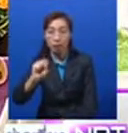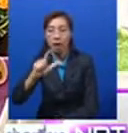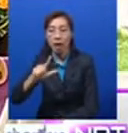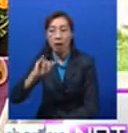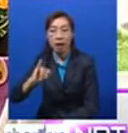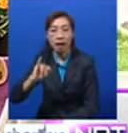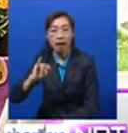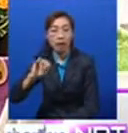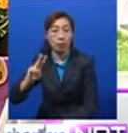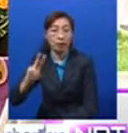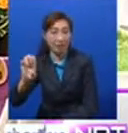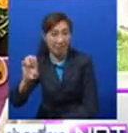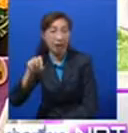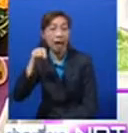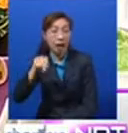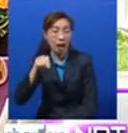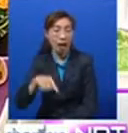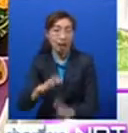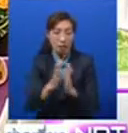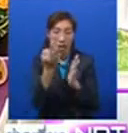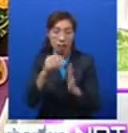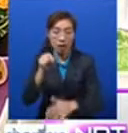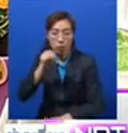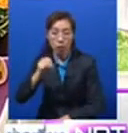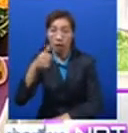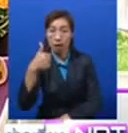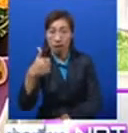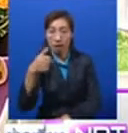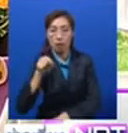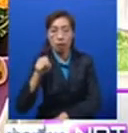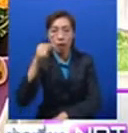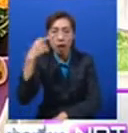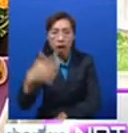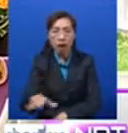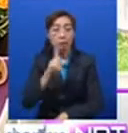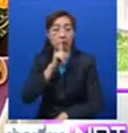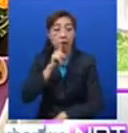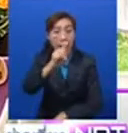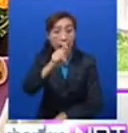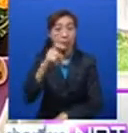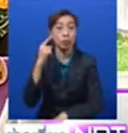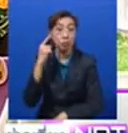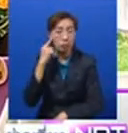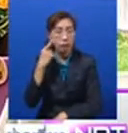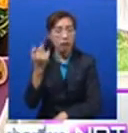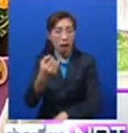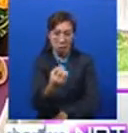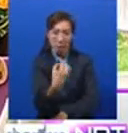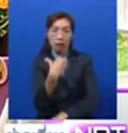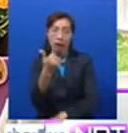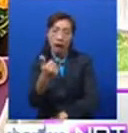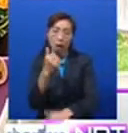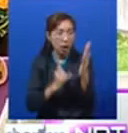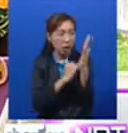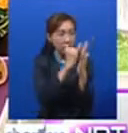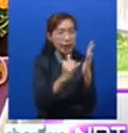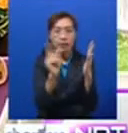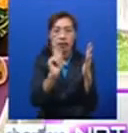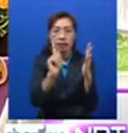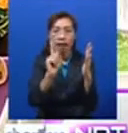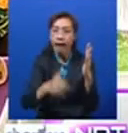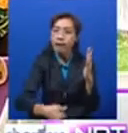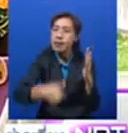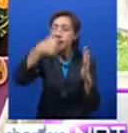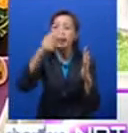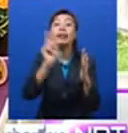ากนั้นร่วมกันตอบคำถามค่ะว่าจะสามารถไปจัดข่าวสัญจรที่ไหนได้แล้วที่ไหนเนี่ยน่าสนใจโดยบอกเ